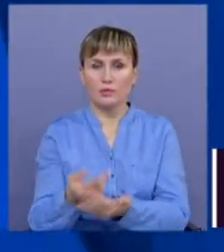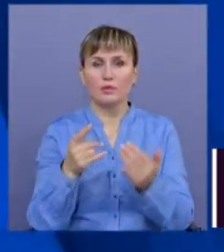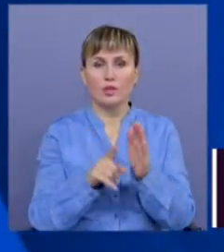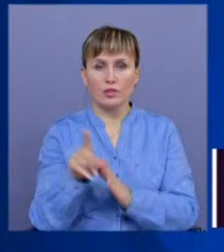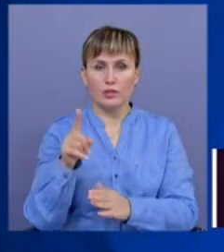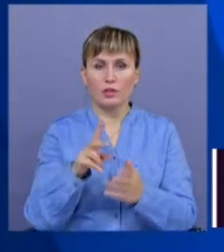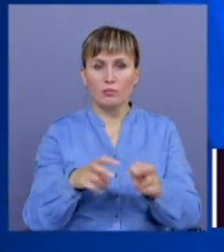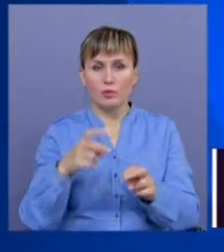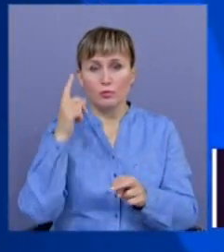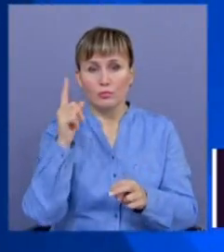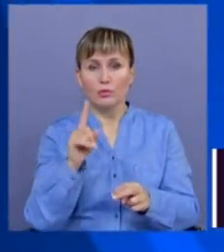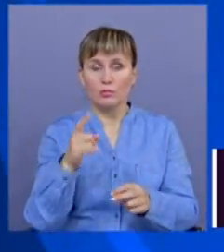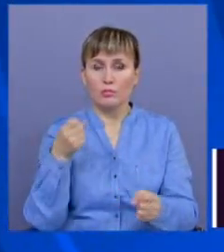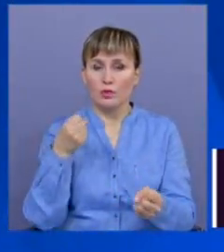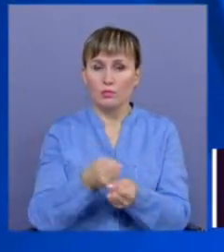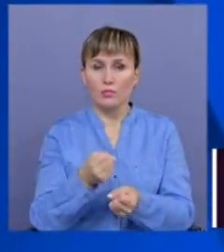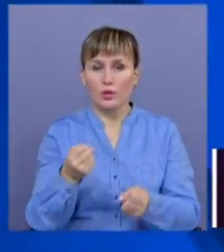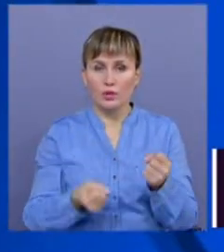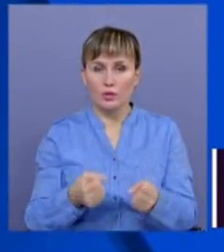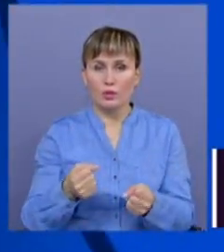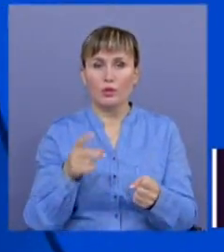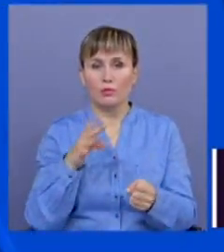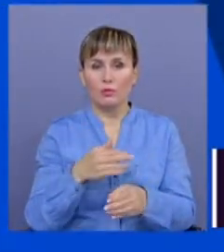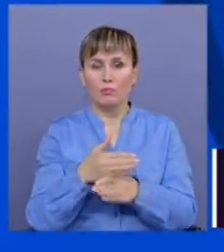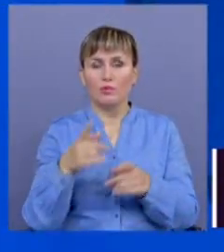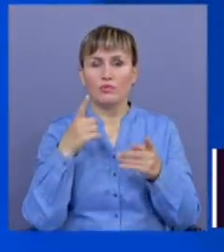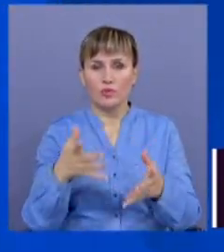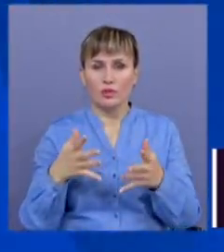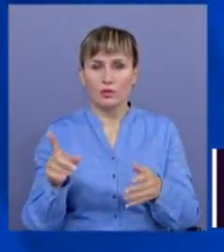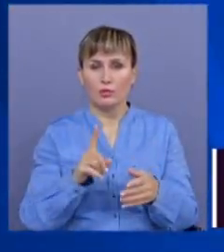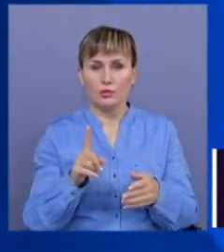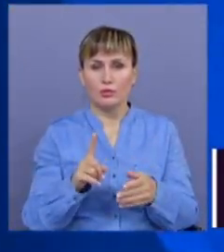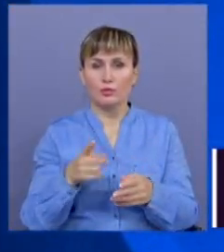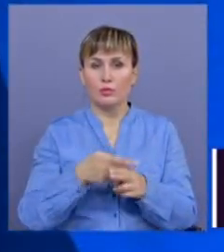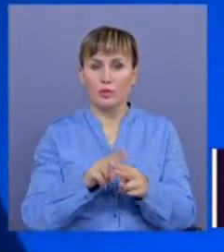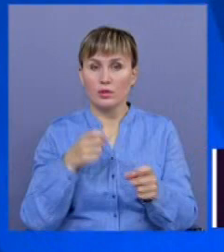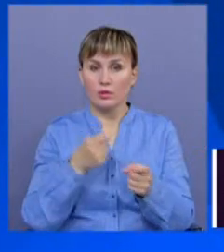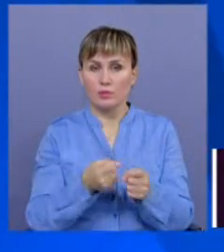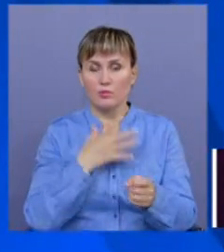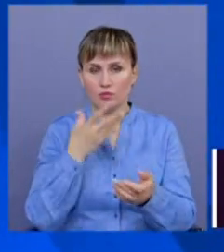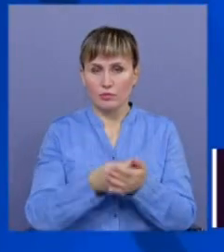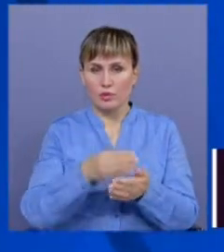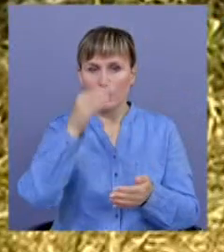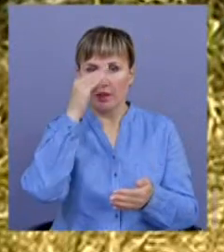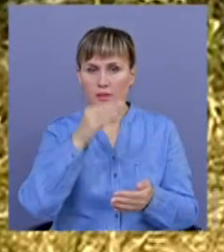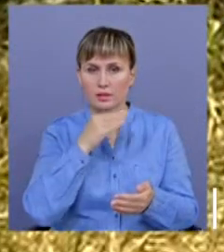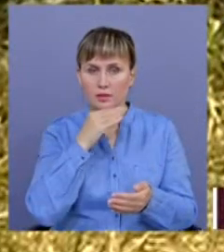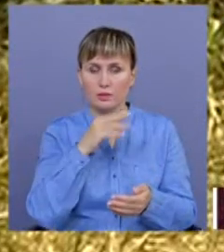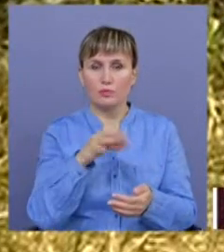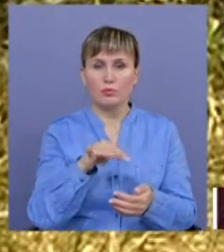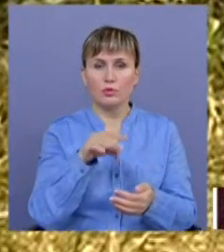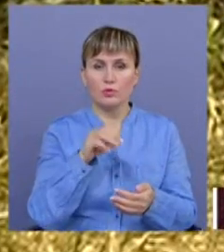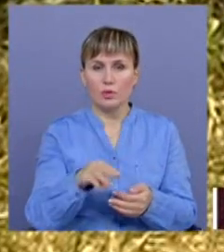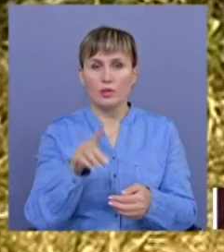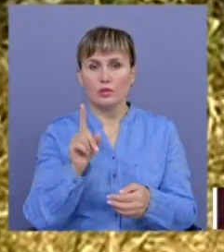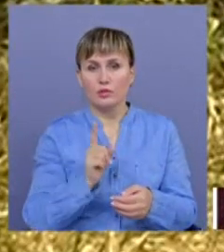следствие предположило, что ребенка сбила машина. Однако позже выяснилось, что увечья нанес ему собственный отец. Мурат Аскароглы